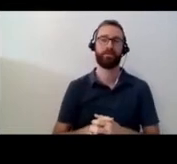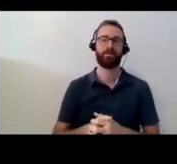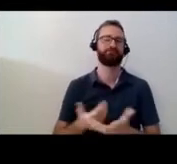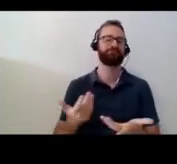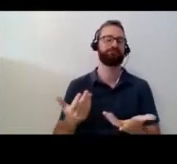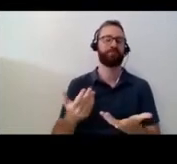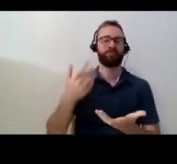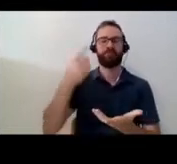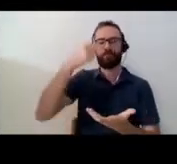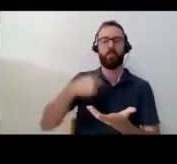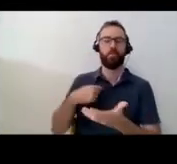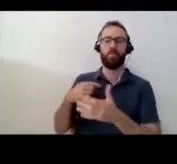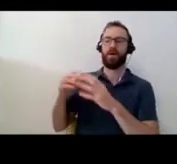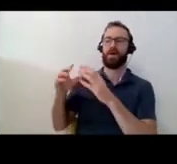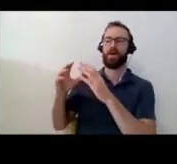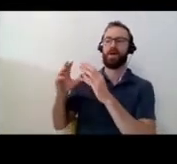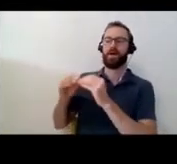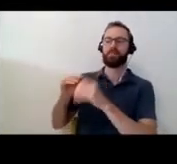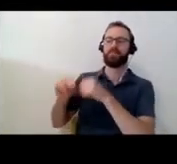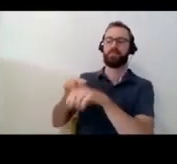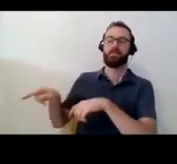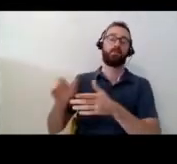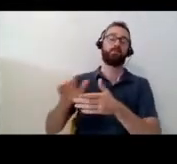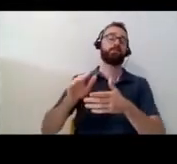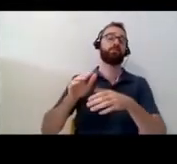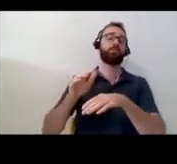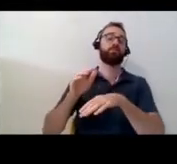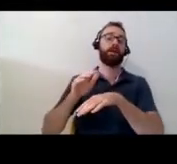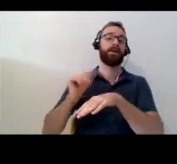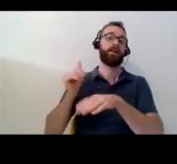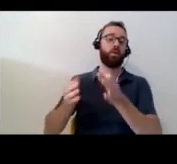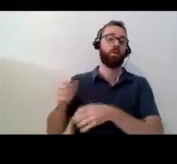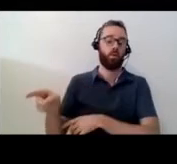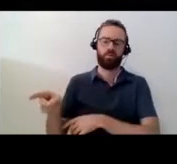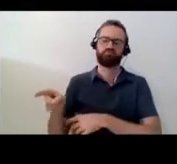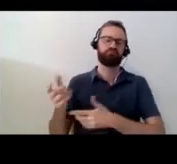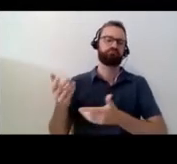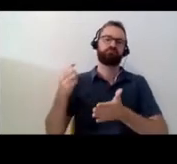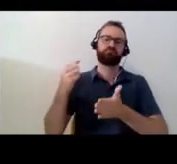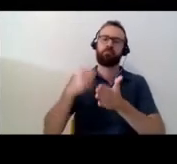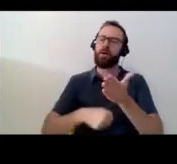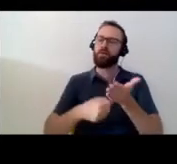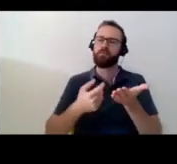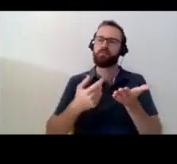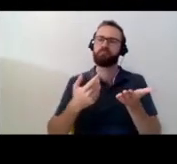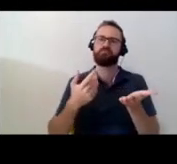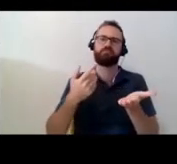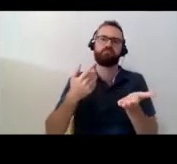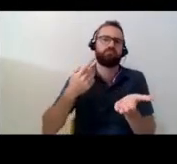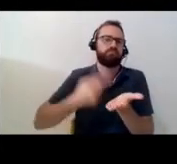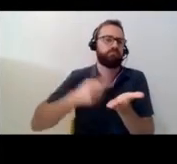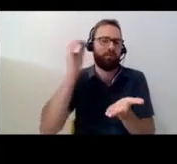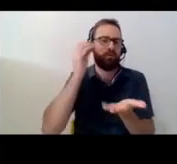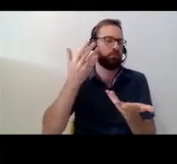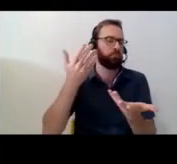l'avant par la Cour d'appel sont peu convaincants et ne nous permettent pas, selon moi, de déroger